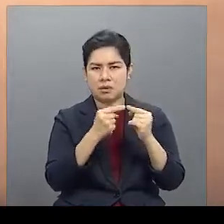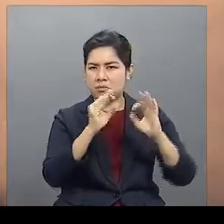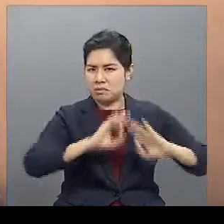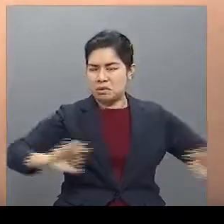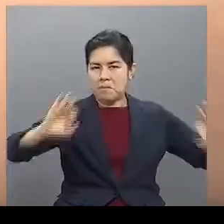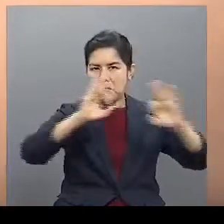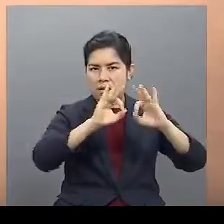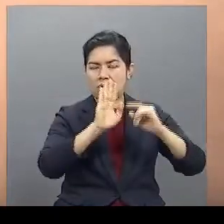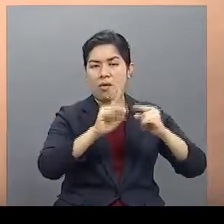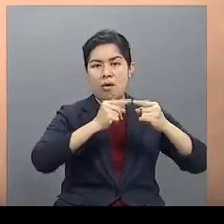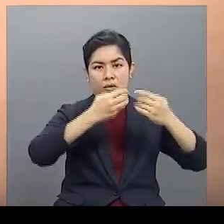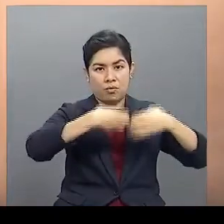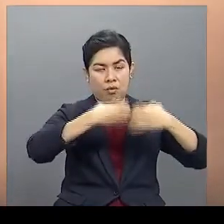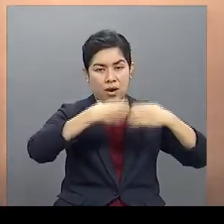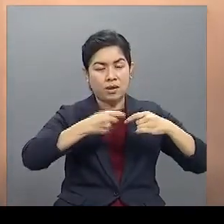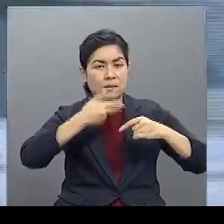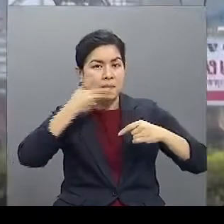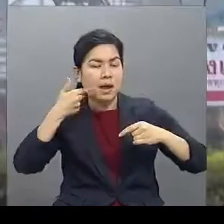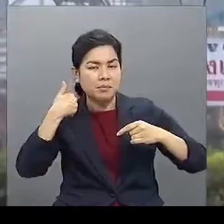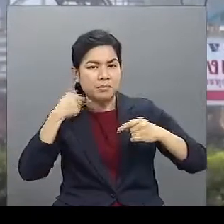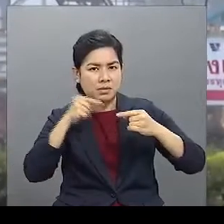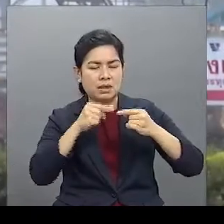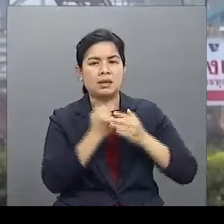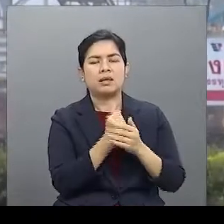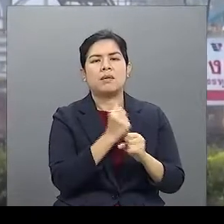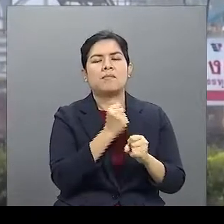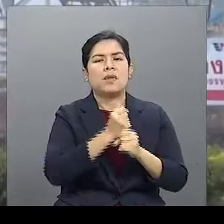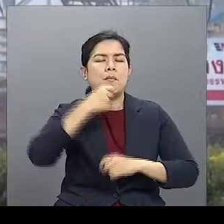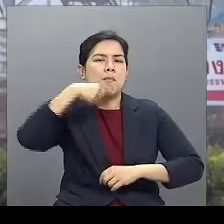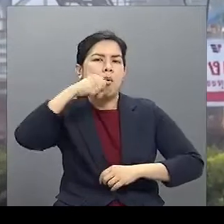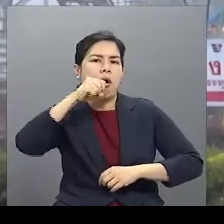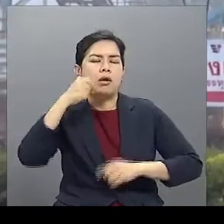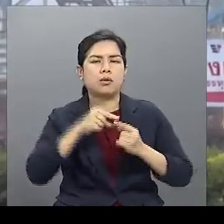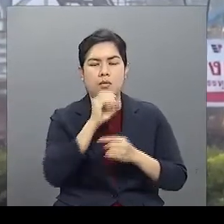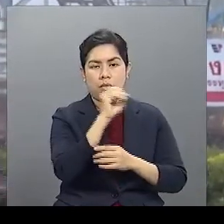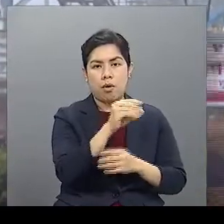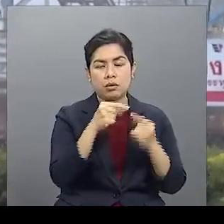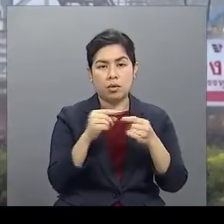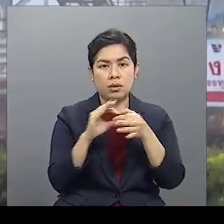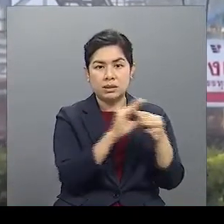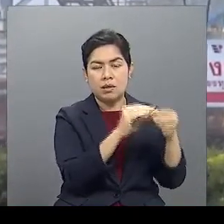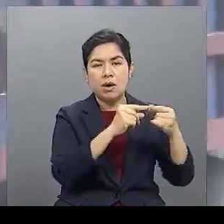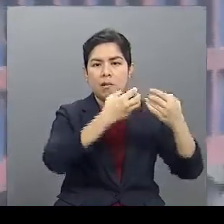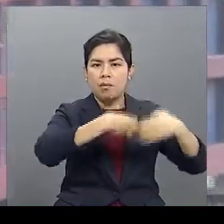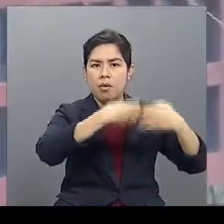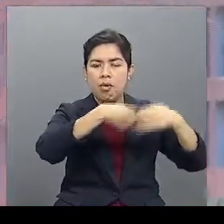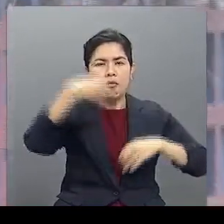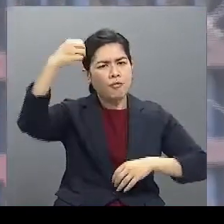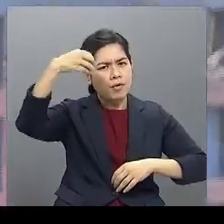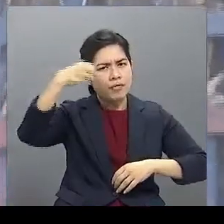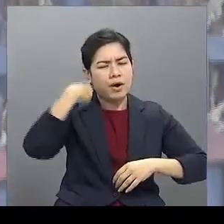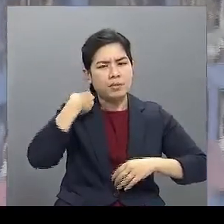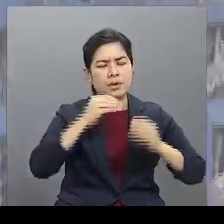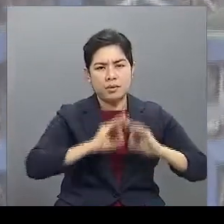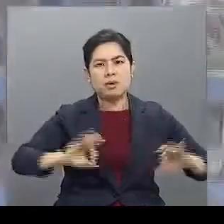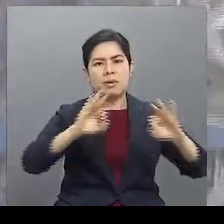พื้นที่เหมาะสำหรับการปลูกอ้อยแล้วก็มองว่าอุตสาหกรรมต่อเนื่องอย่างโรงไฟฟ้าชีวมวลก็อาจเป็นความต้องการหลักของผู้ประกอบการ